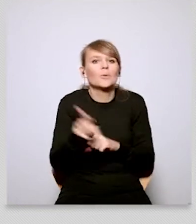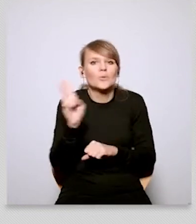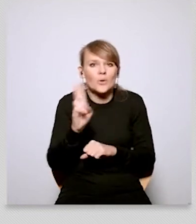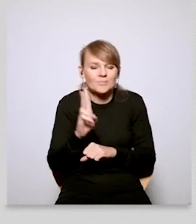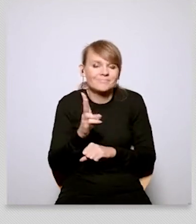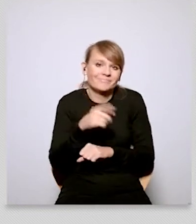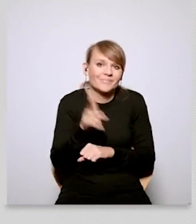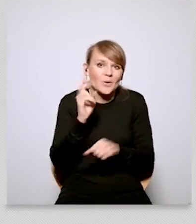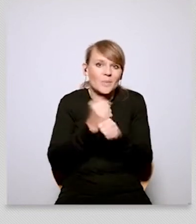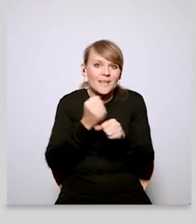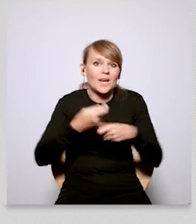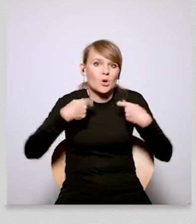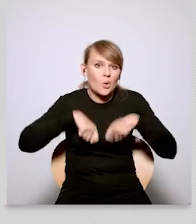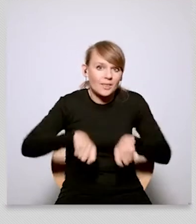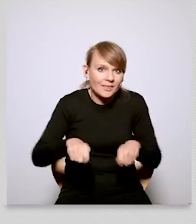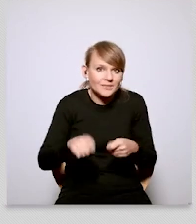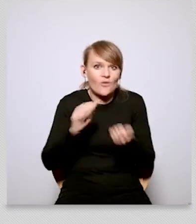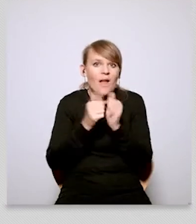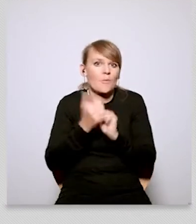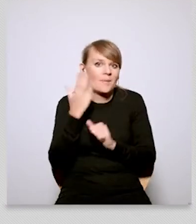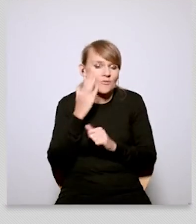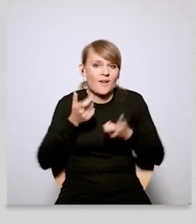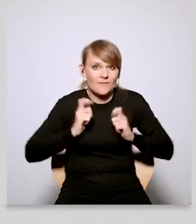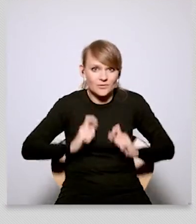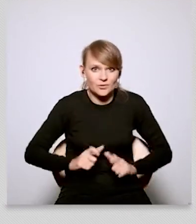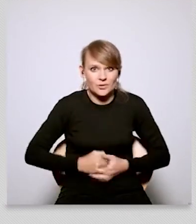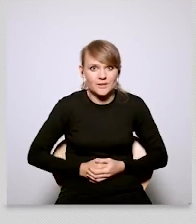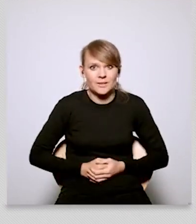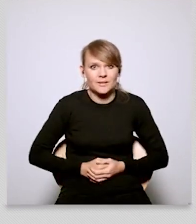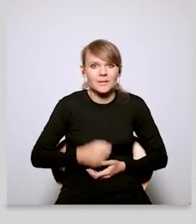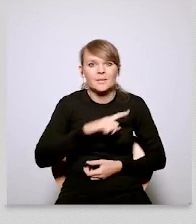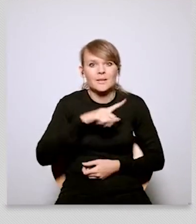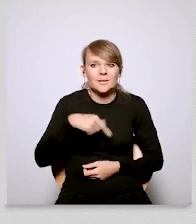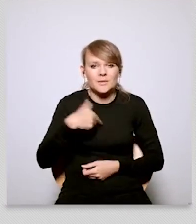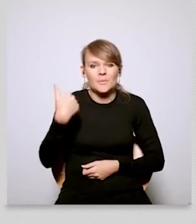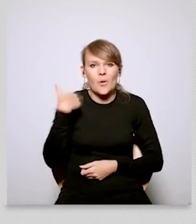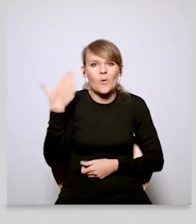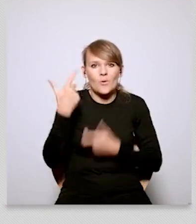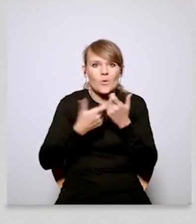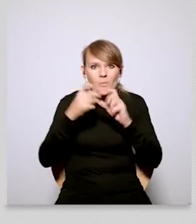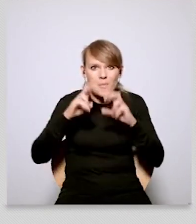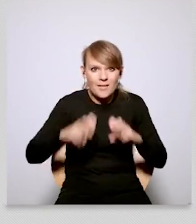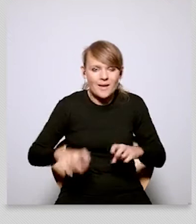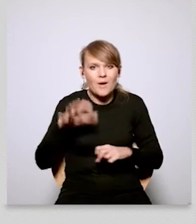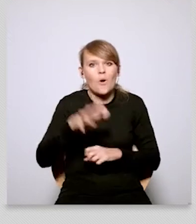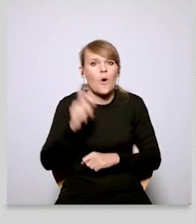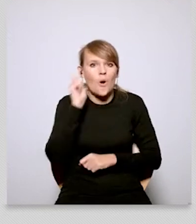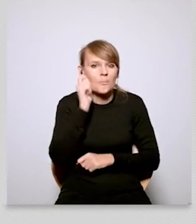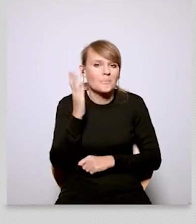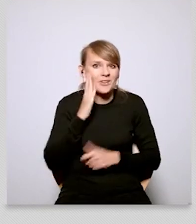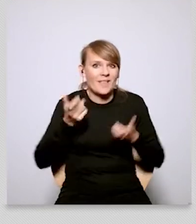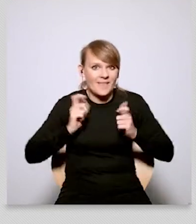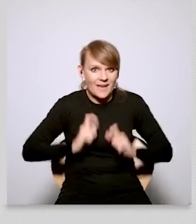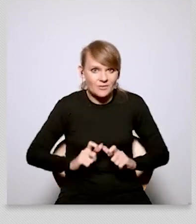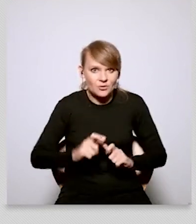w rolnictwie lub też mieszkające na wsi. Ja powiedziałem o myśmy ostatnio zrealizowali takie badanie dotyczące kobiet mieszkających na wsi. One niedługo będą